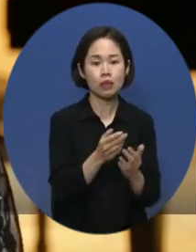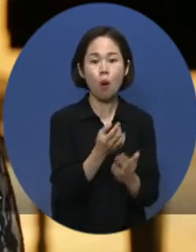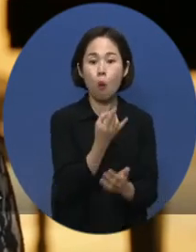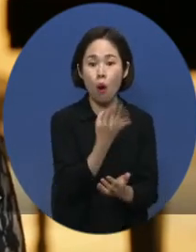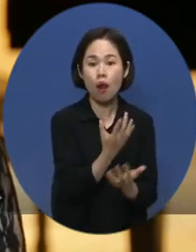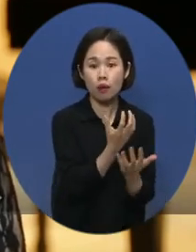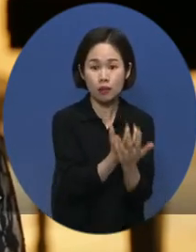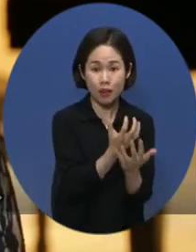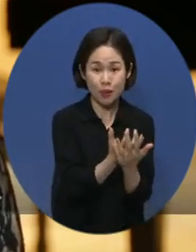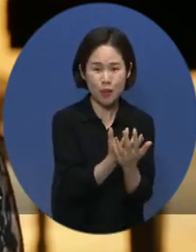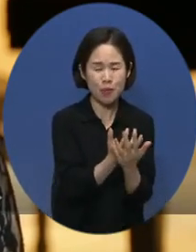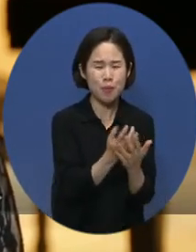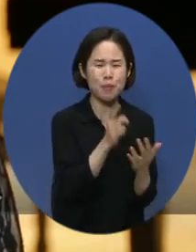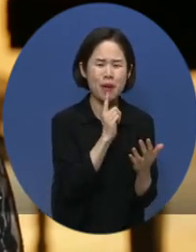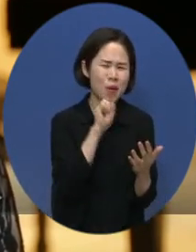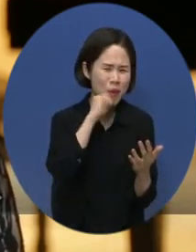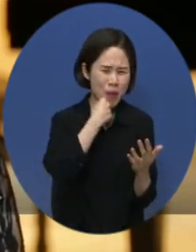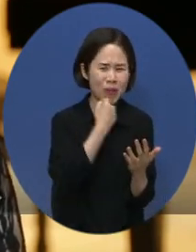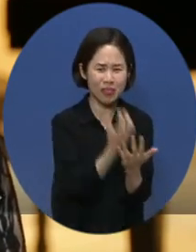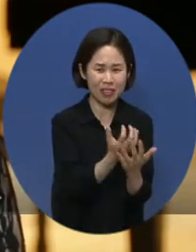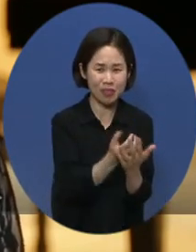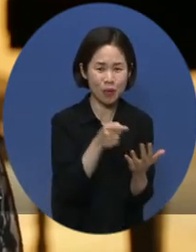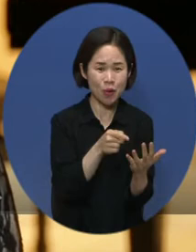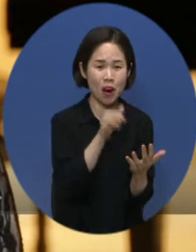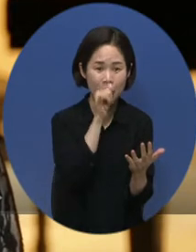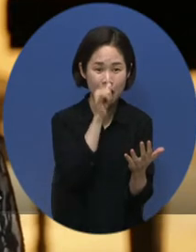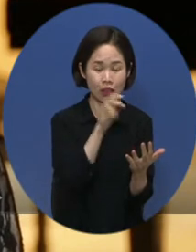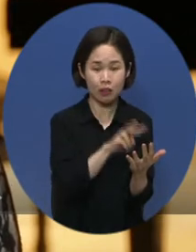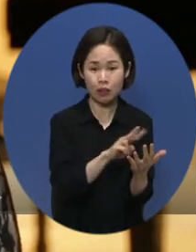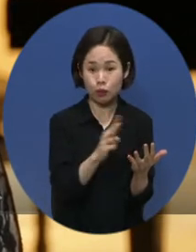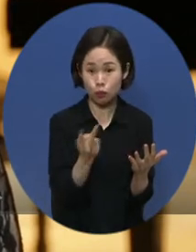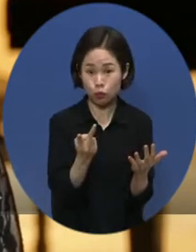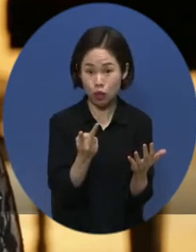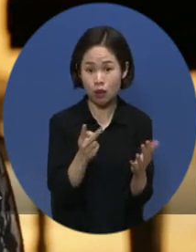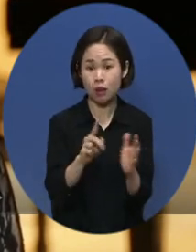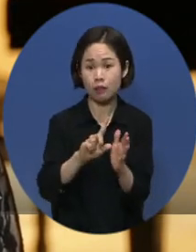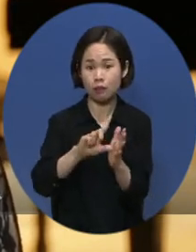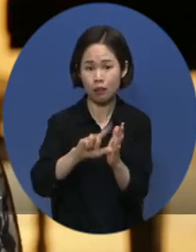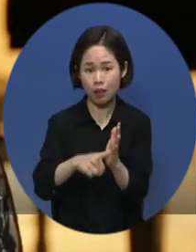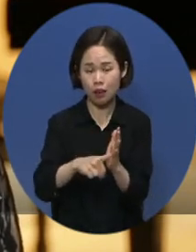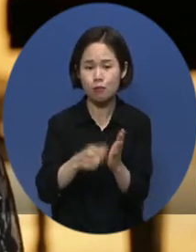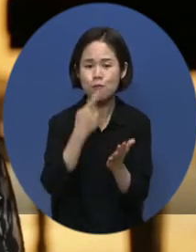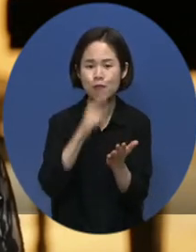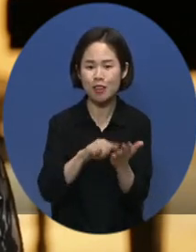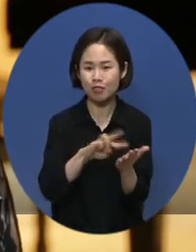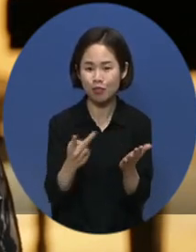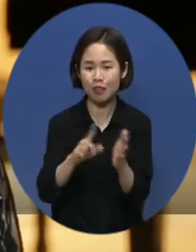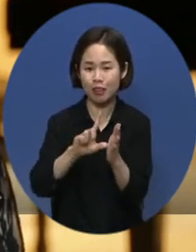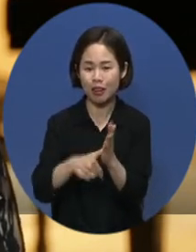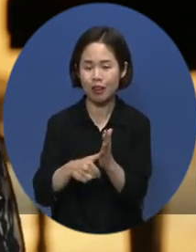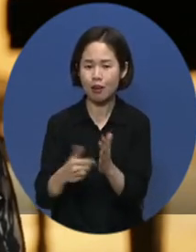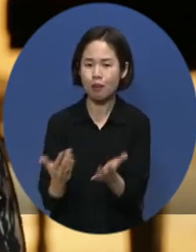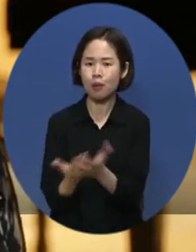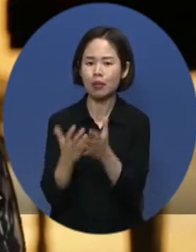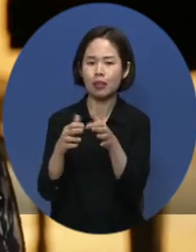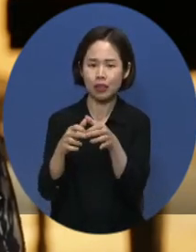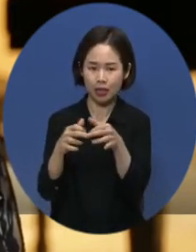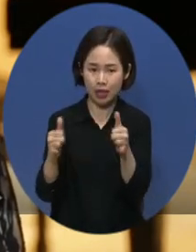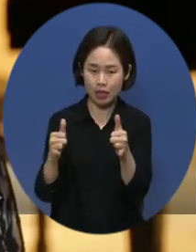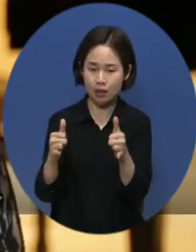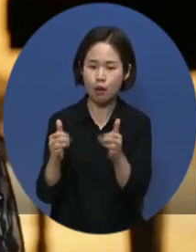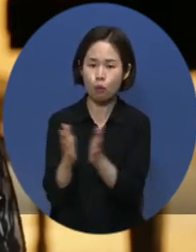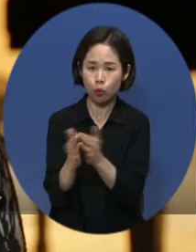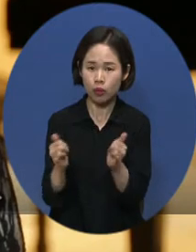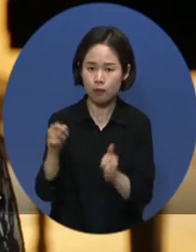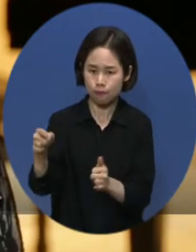원자료를 읽기 쉽게 수정할 때 그 발달장애인 당사자의 의견을 반영하기 위한 이제 가장 그